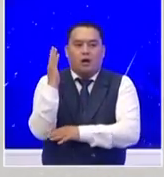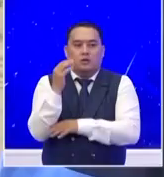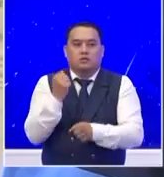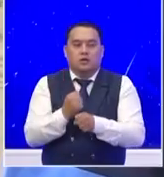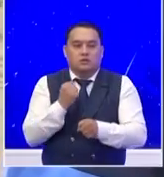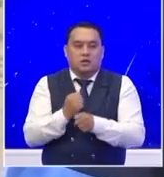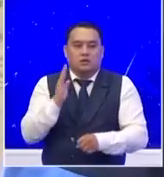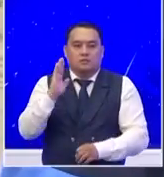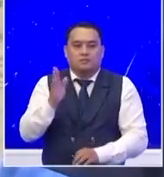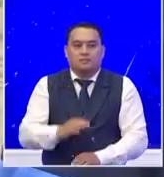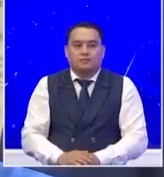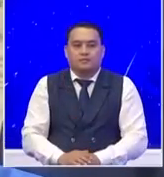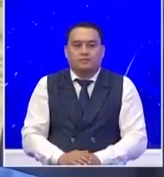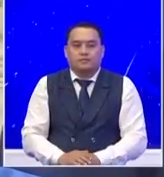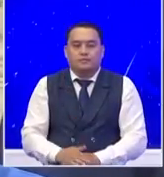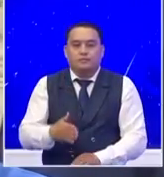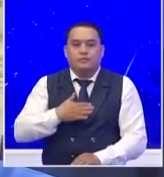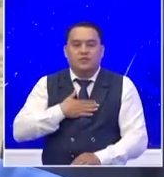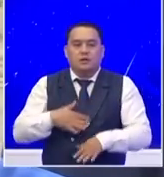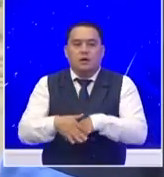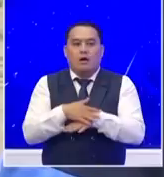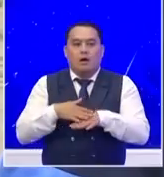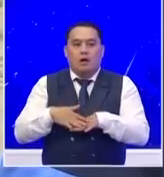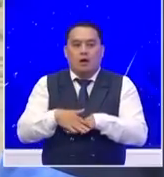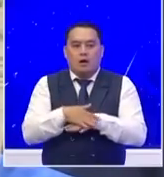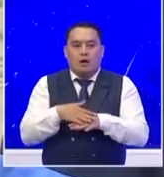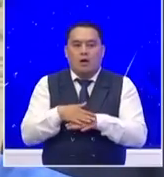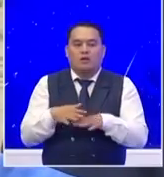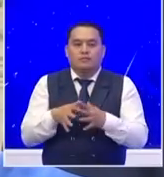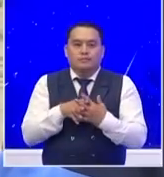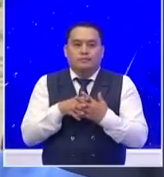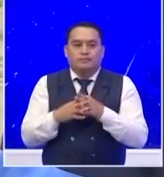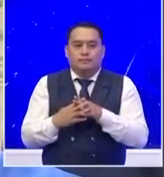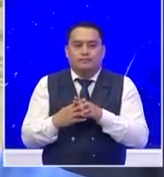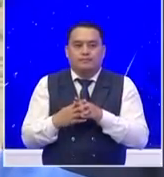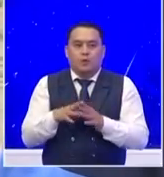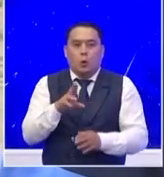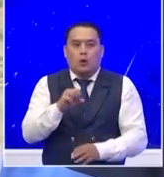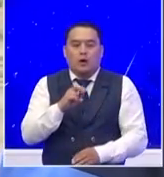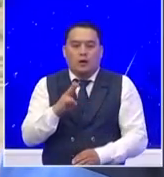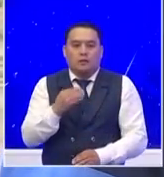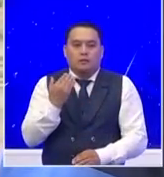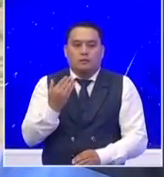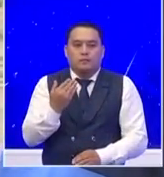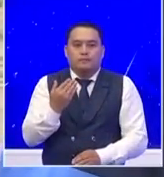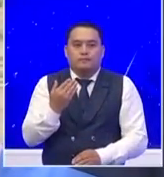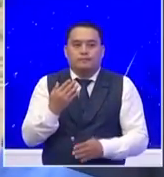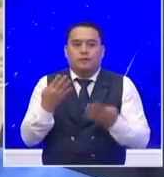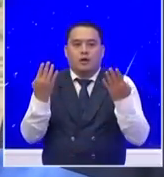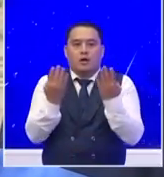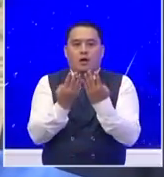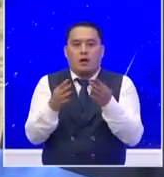жасайды. Бізге енді халық оның кейін жаңағы Қорған аудан бойынша жаңа Қорған дейміз, содан кейін жаңағы қақпалар